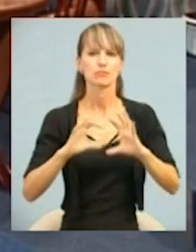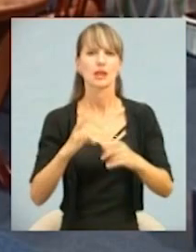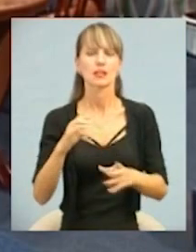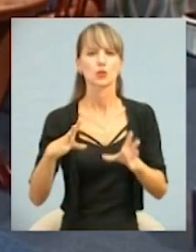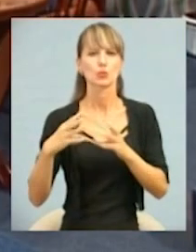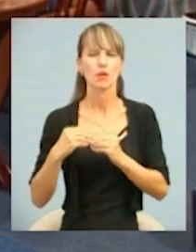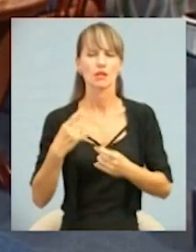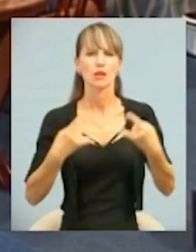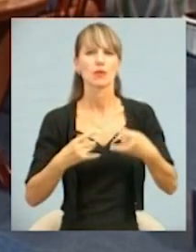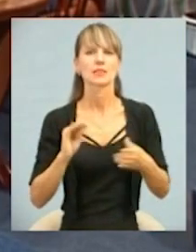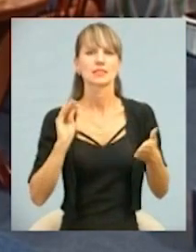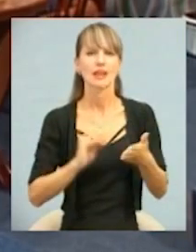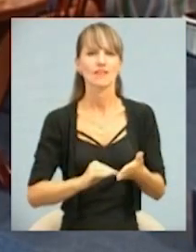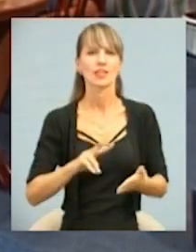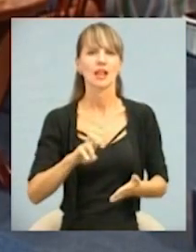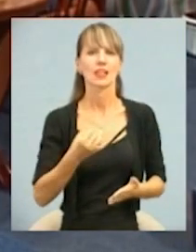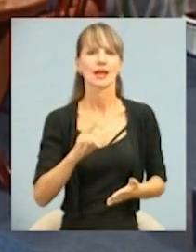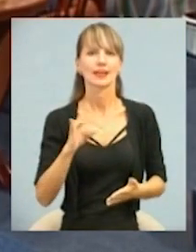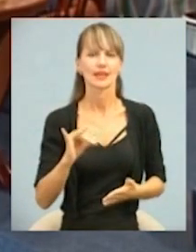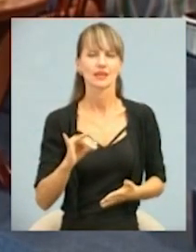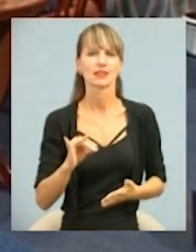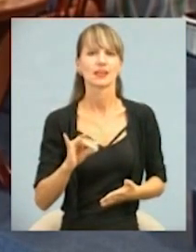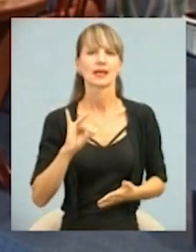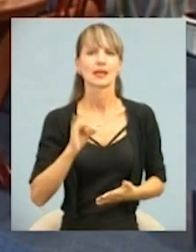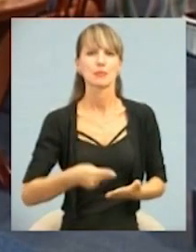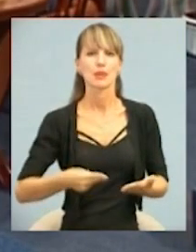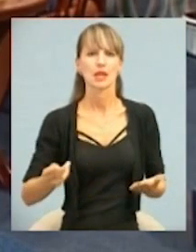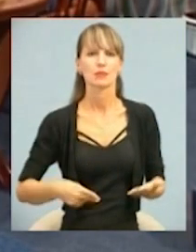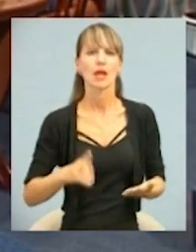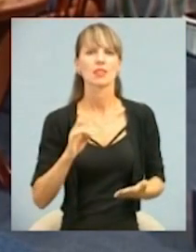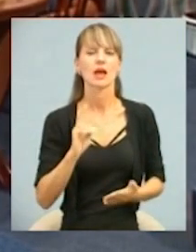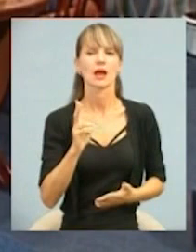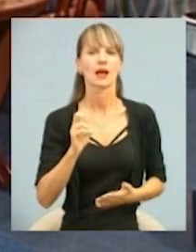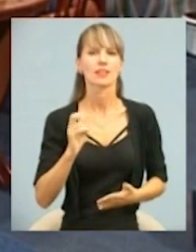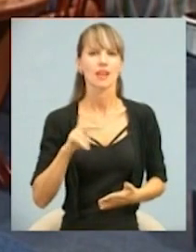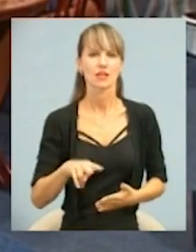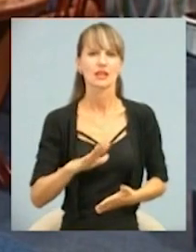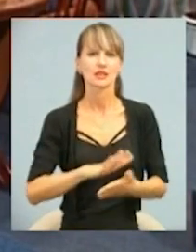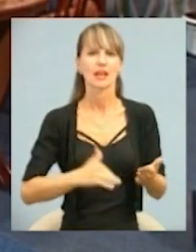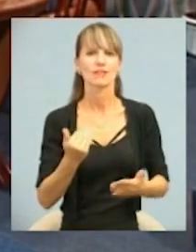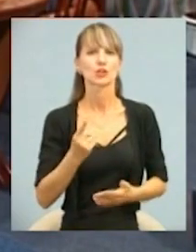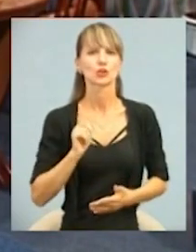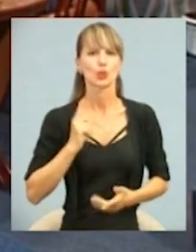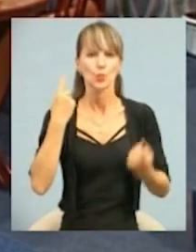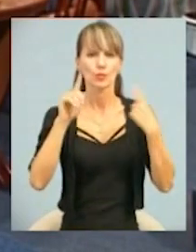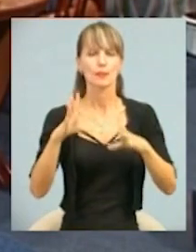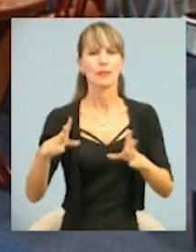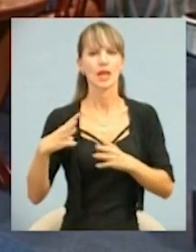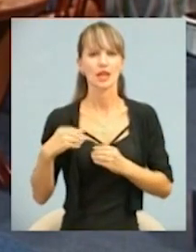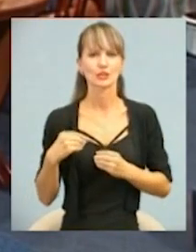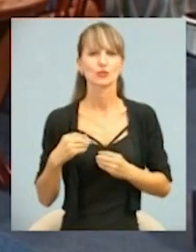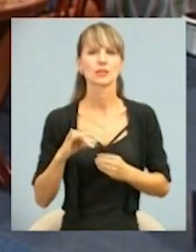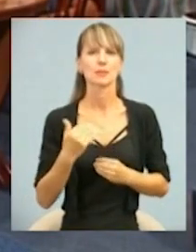Суспільному телебаченні». Ставте лайки. Лайки та підписуйтесь на канал. Так, та підписуйтесь. Далі на вас чекає мультфільм